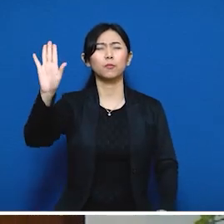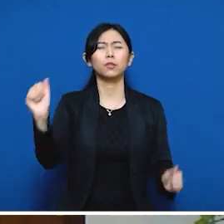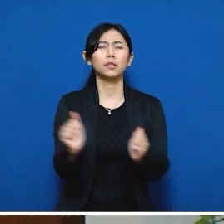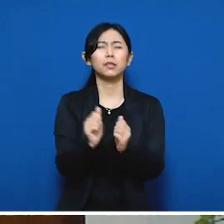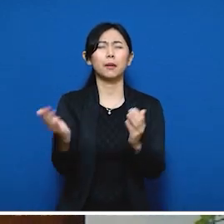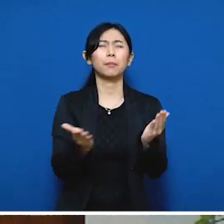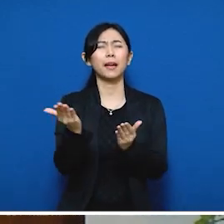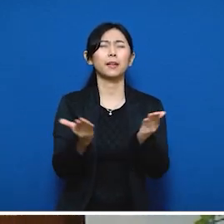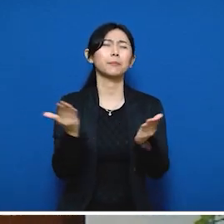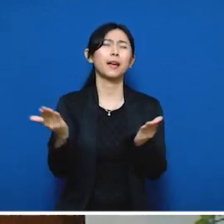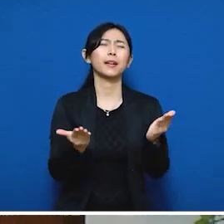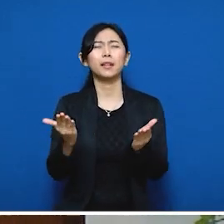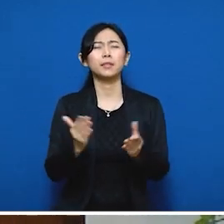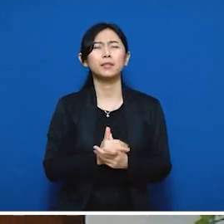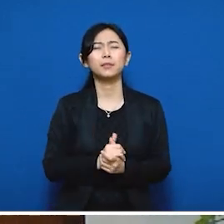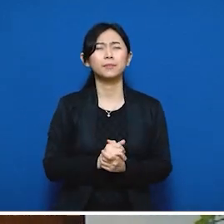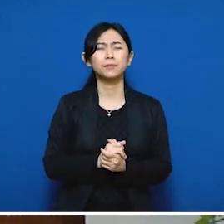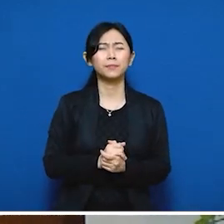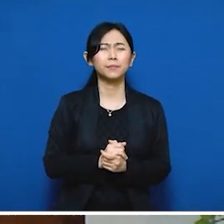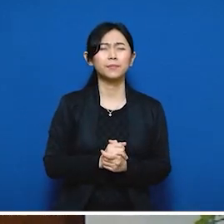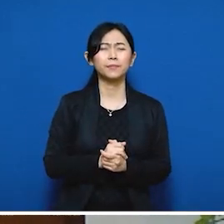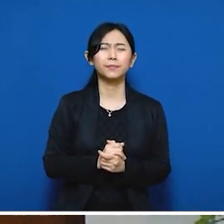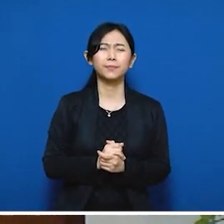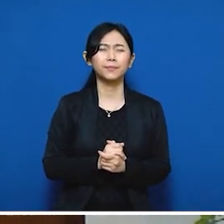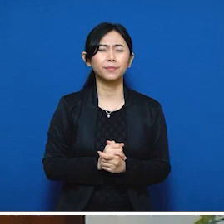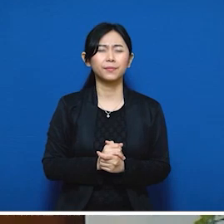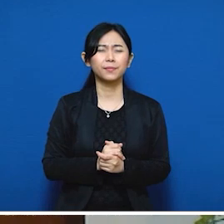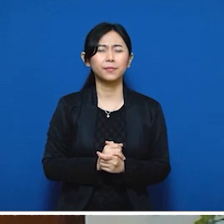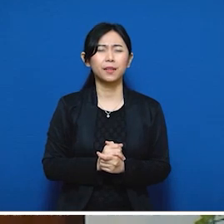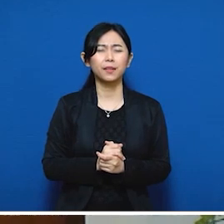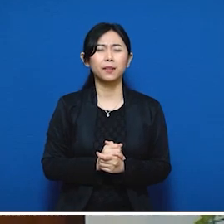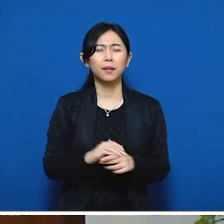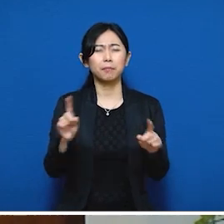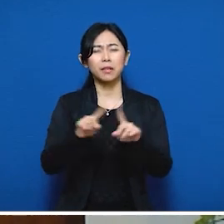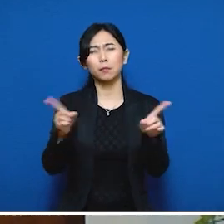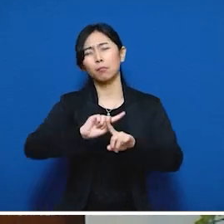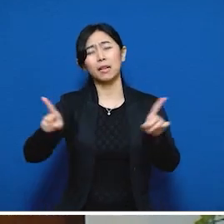dengan pelayanan-pelayanan yang beragam